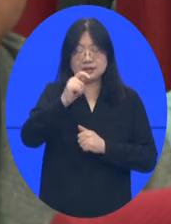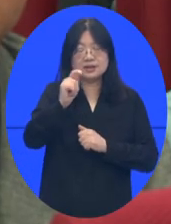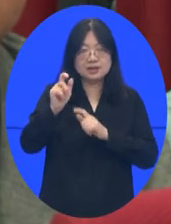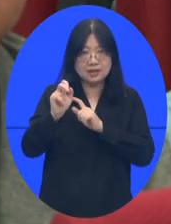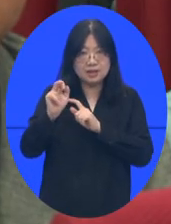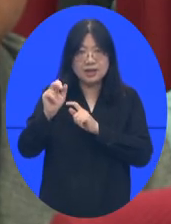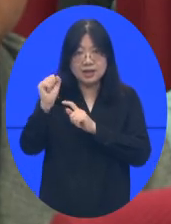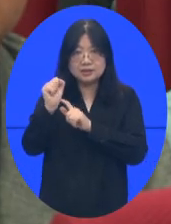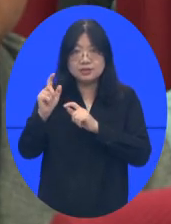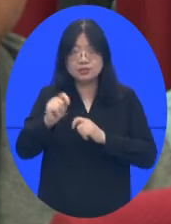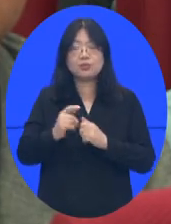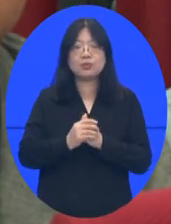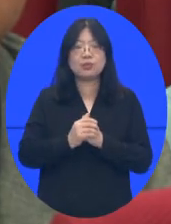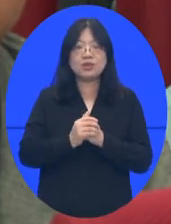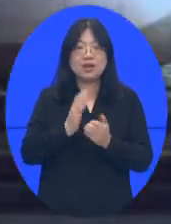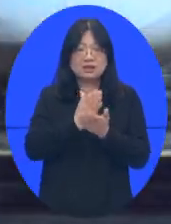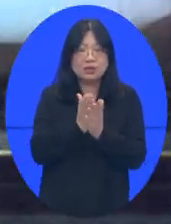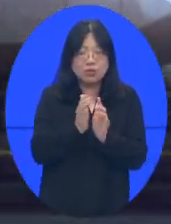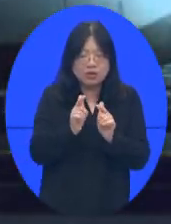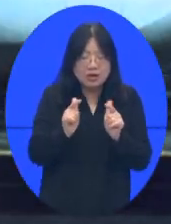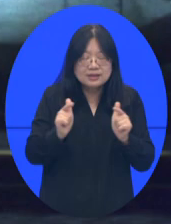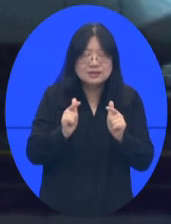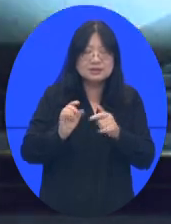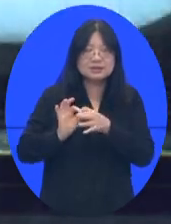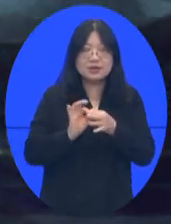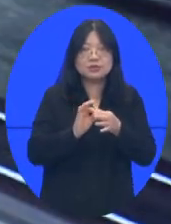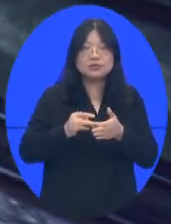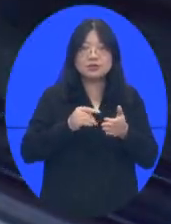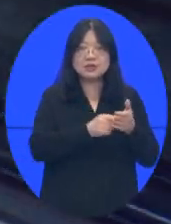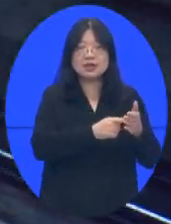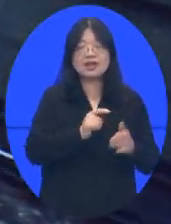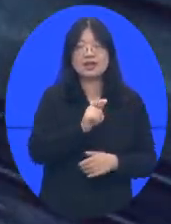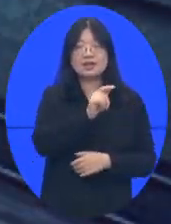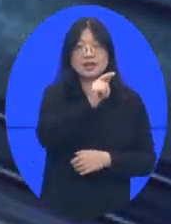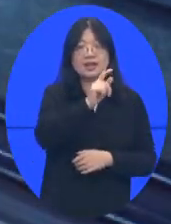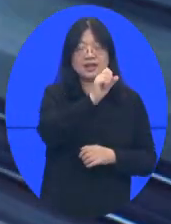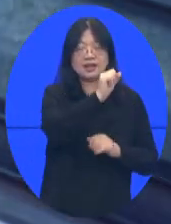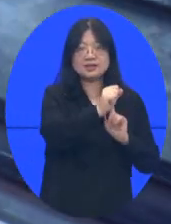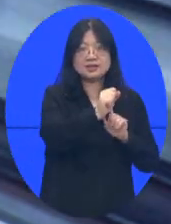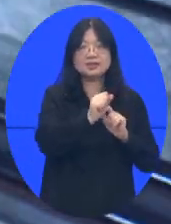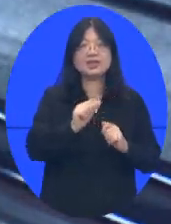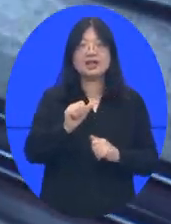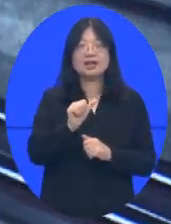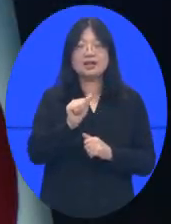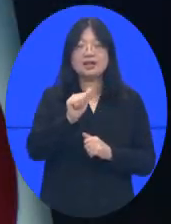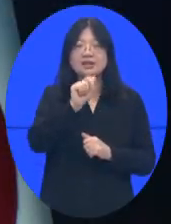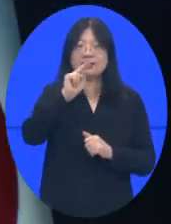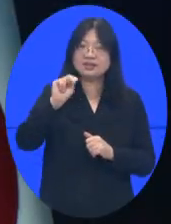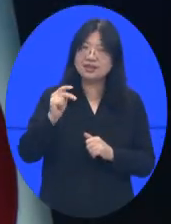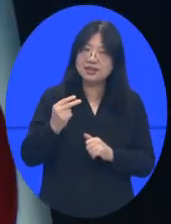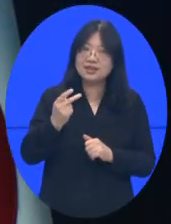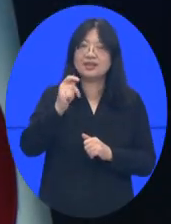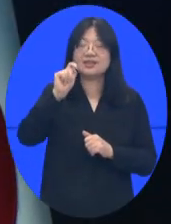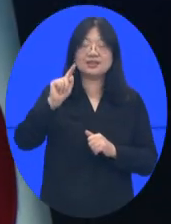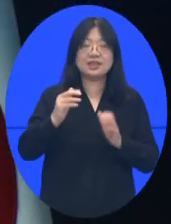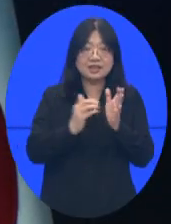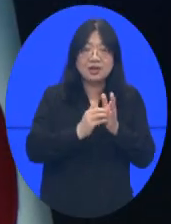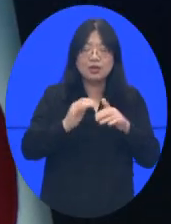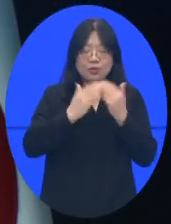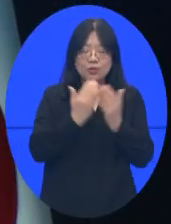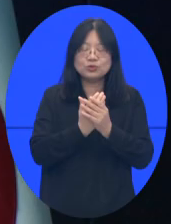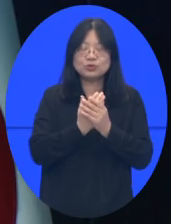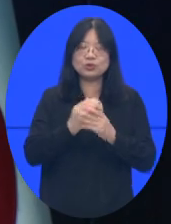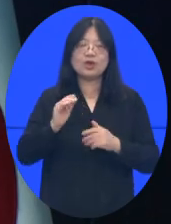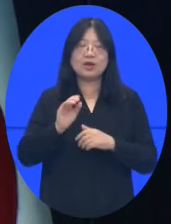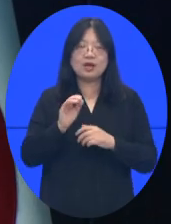ABC 연장과 DEF 신설을 계속 추진, KTX, SRT 같은 국가 고속철도를 파주 연천까지